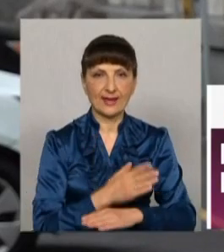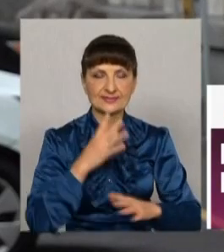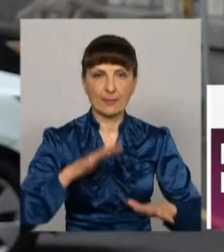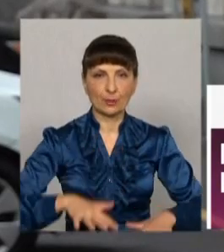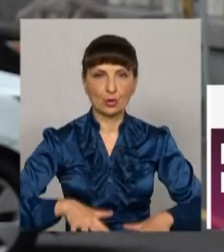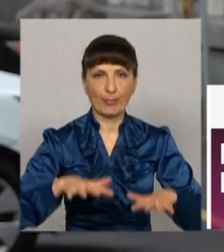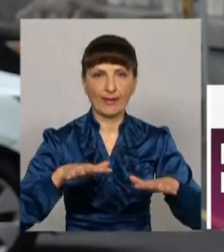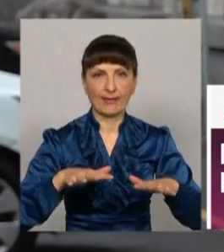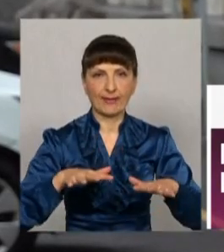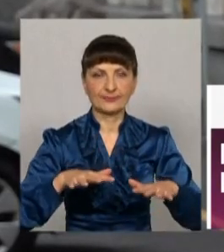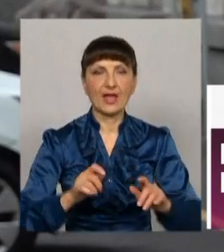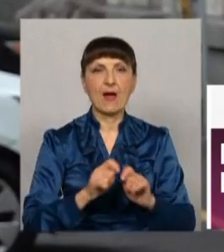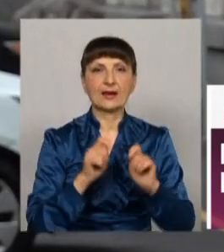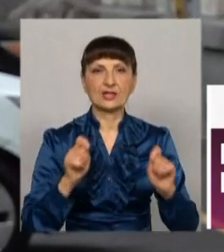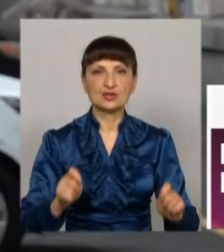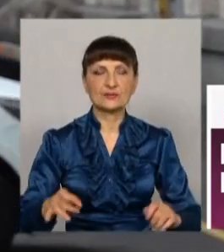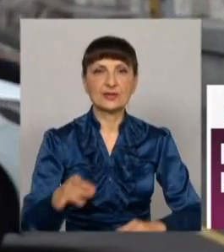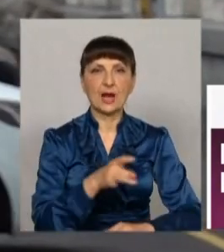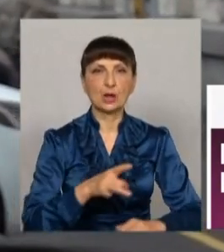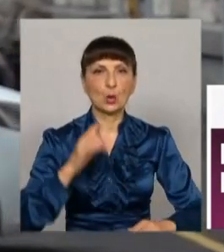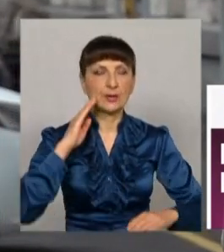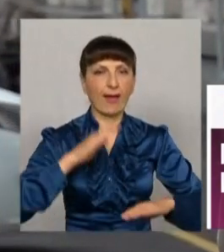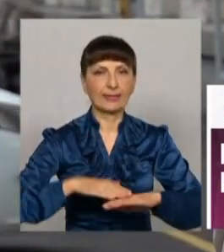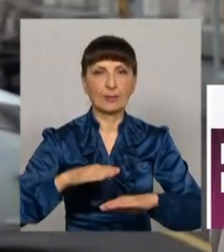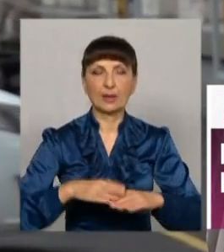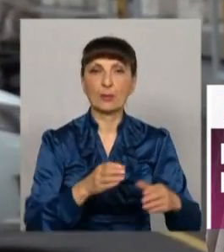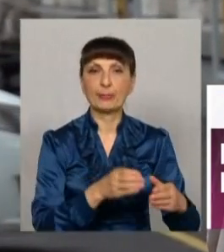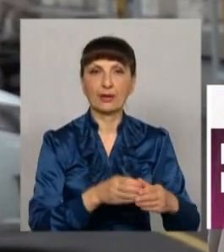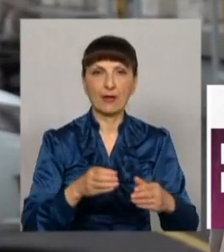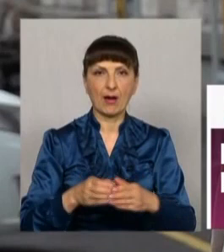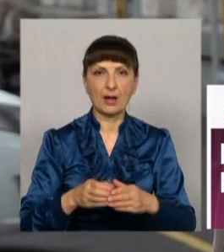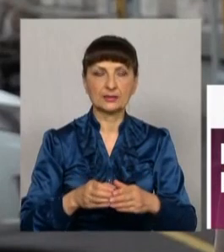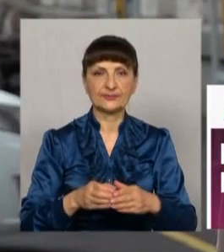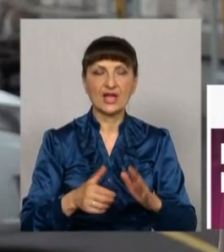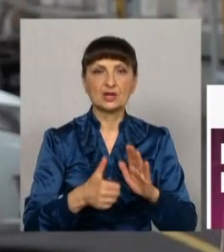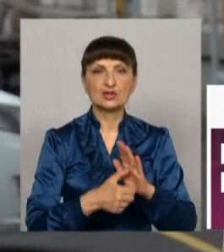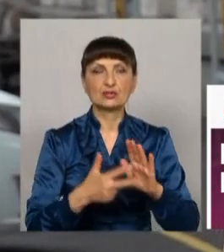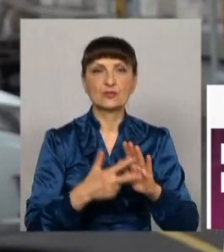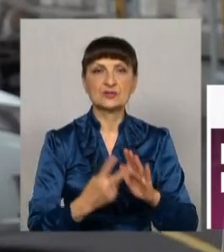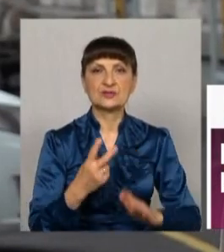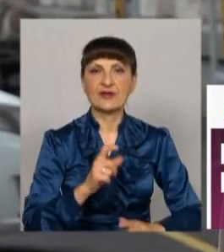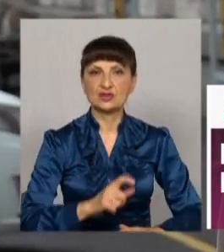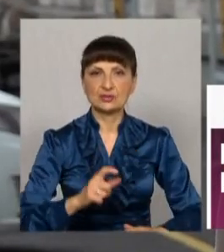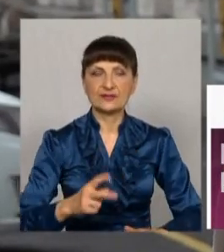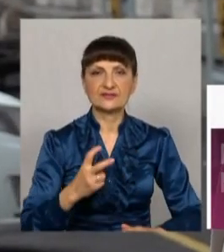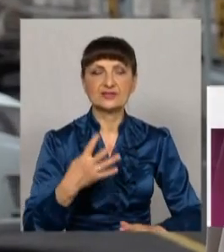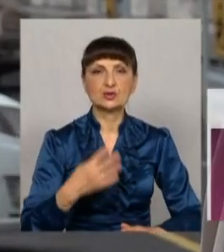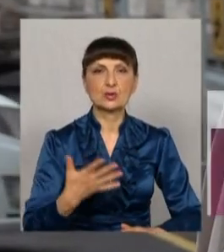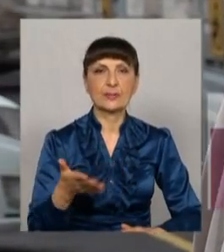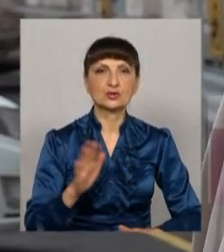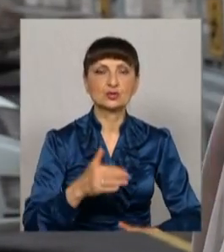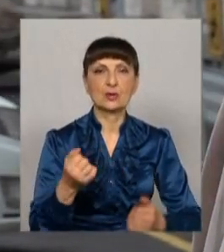подтоплений организованы районными акиматами бригады в количестве 682 человека, 245 единиц